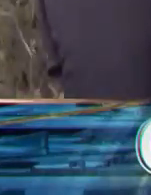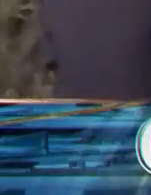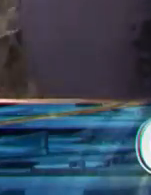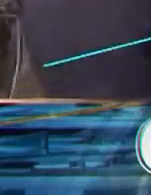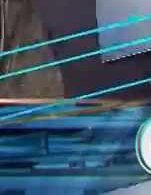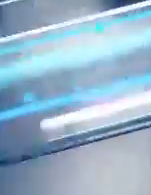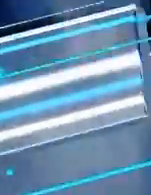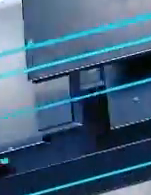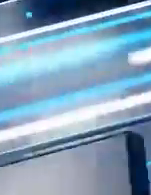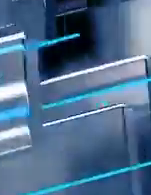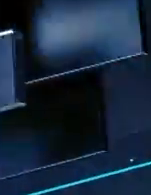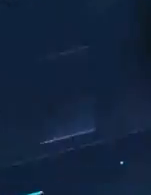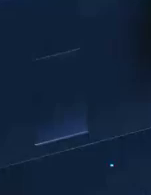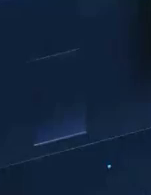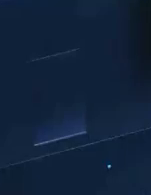патруль.